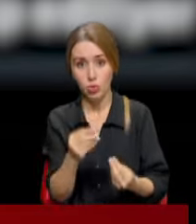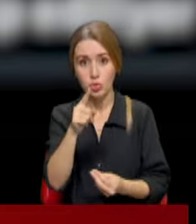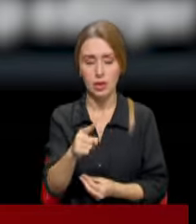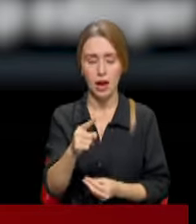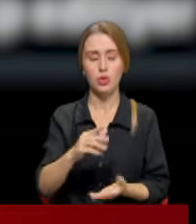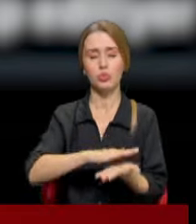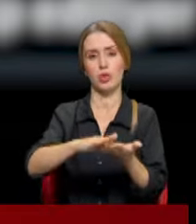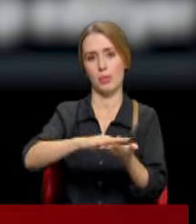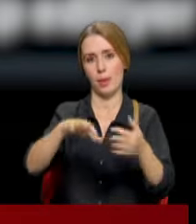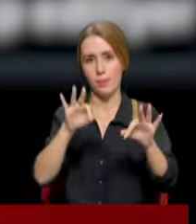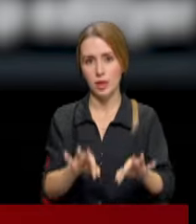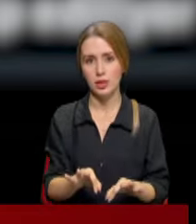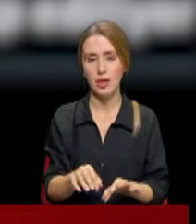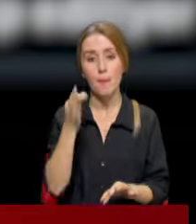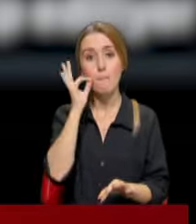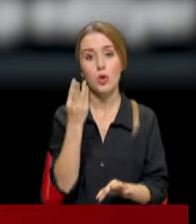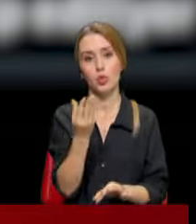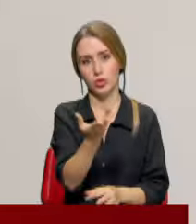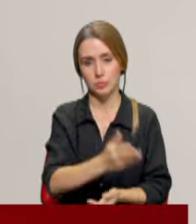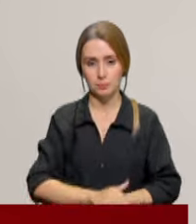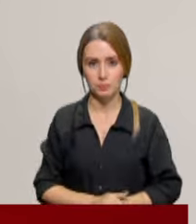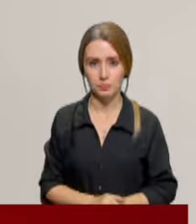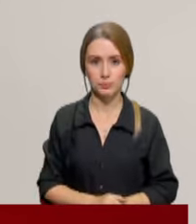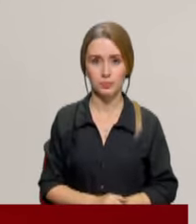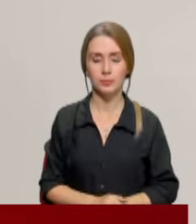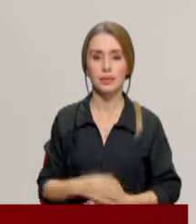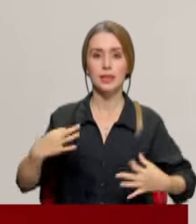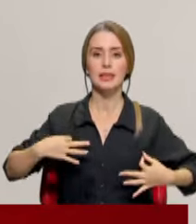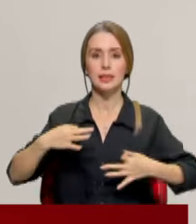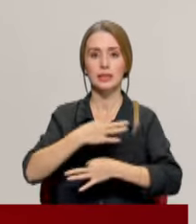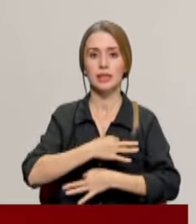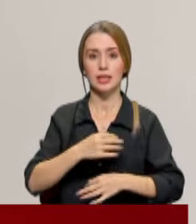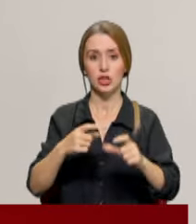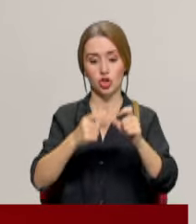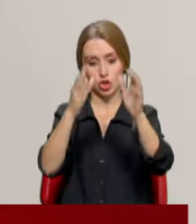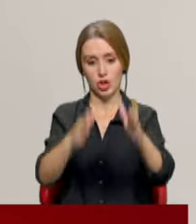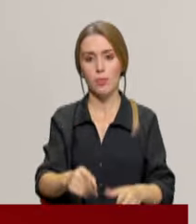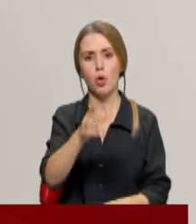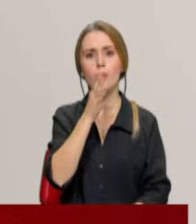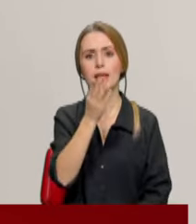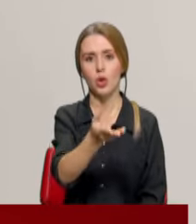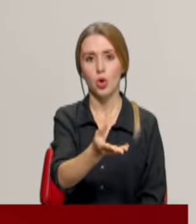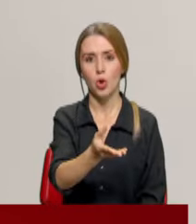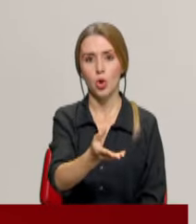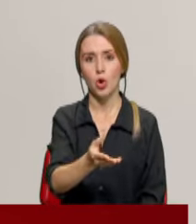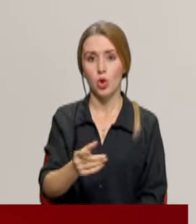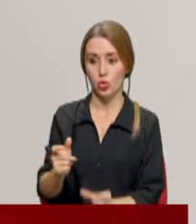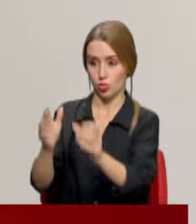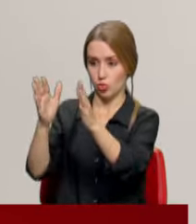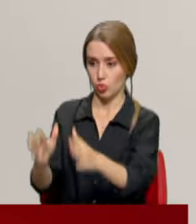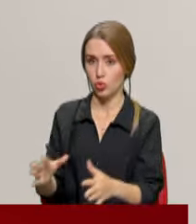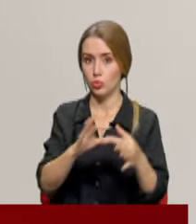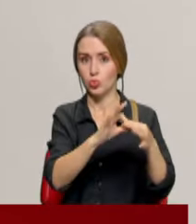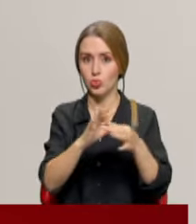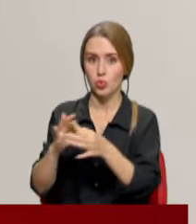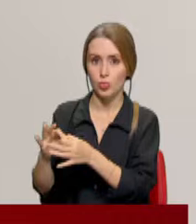birden Sorosçu. Adama lafını yedirirler böyle. Sayın Şamil Tayyar da gayet iyi bilmektedir ki Uçum'un söylediği